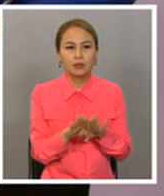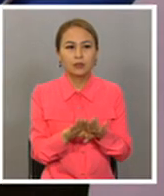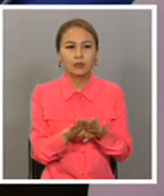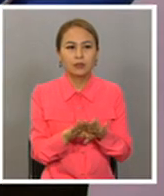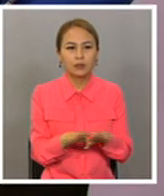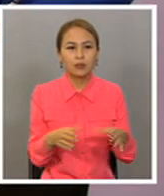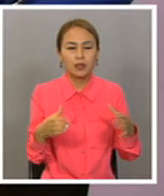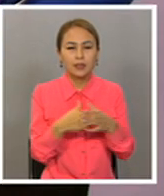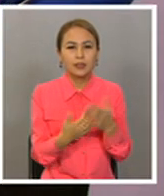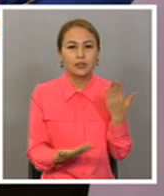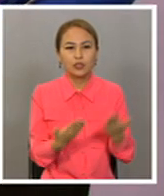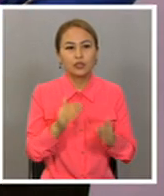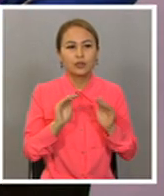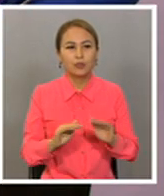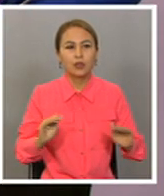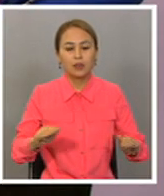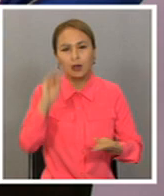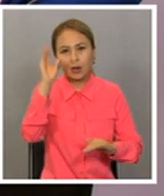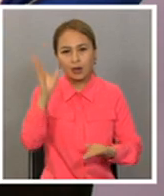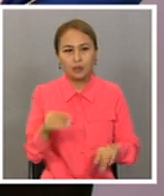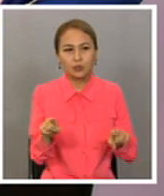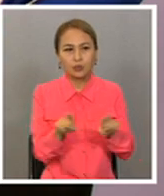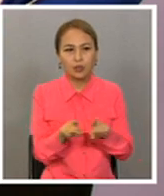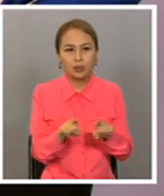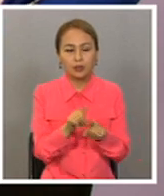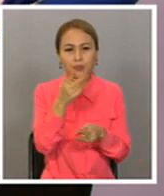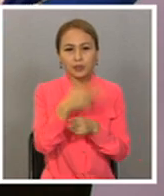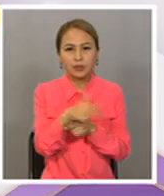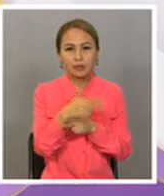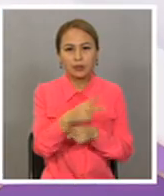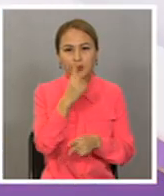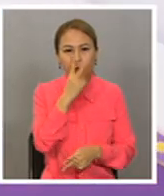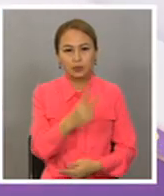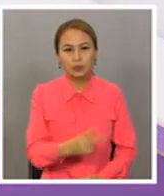Ендеше балалар, ай туралы бейне материалды тамашалайық.